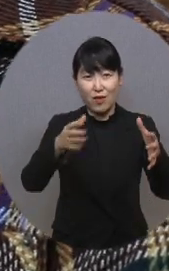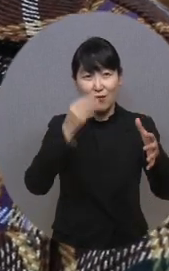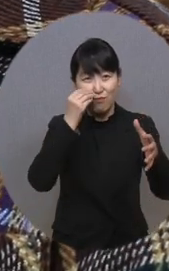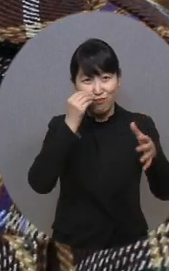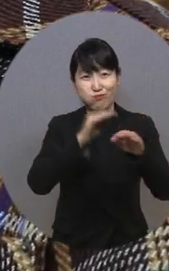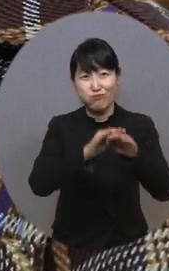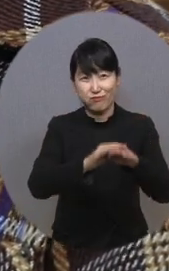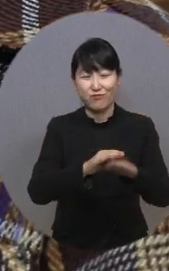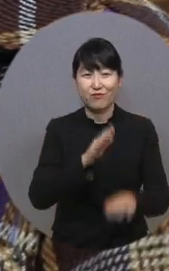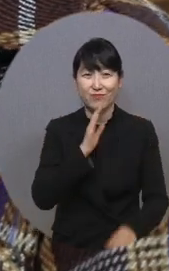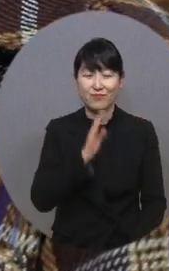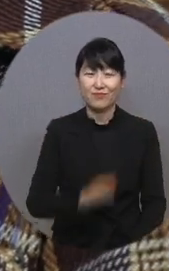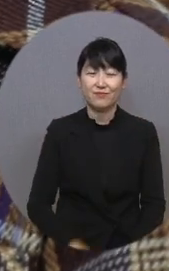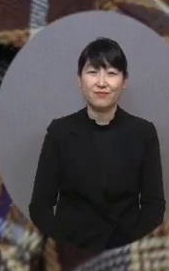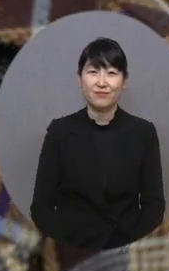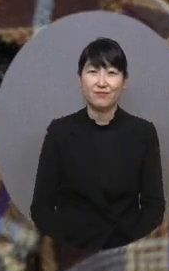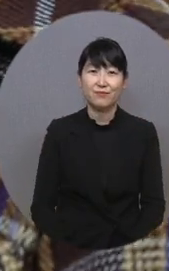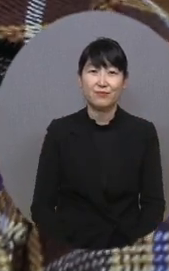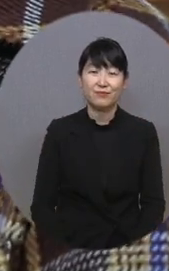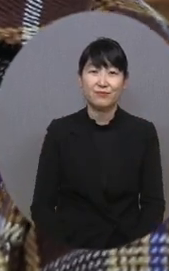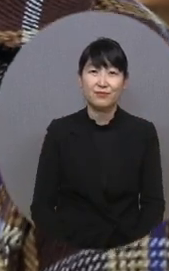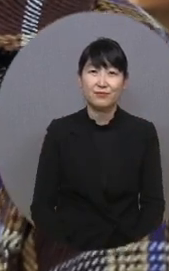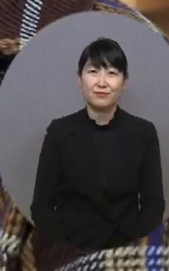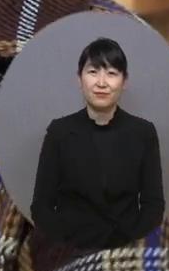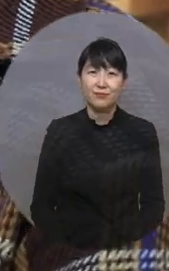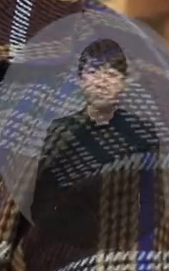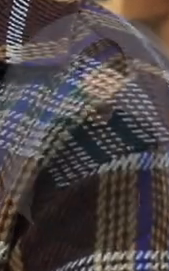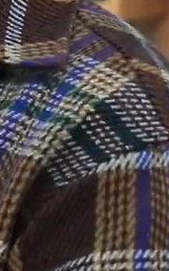한번 먹어보도록 할게요.